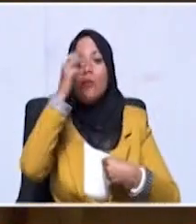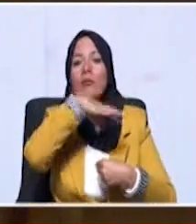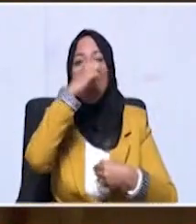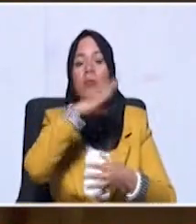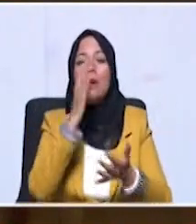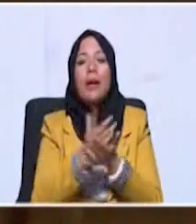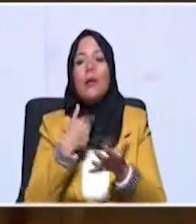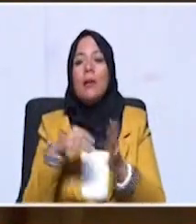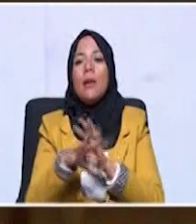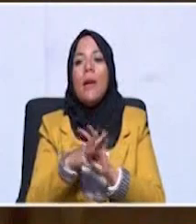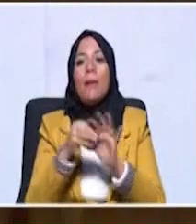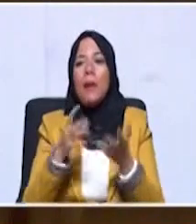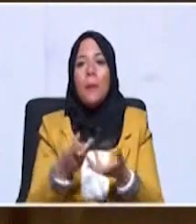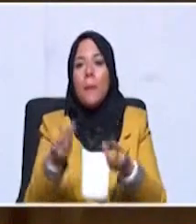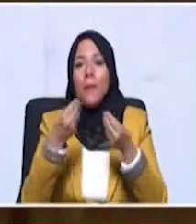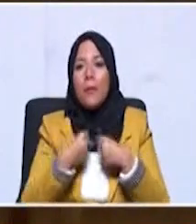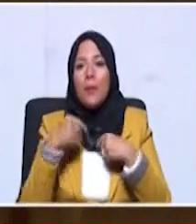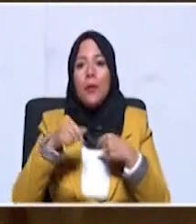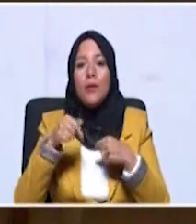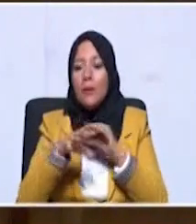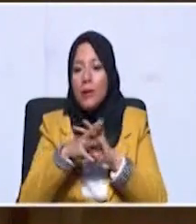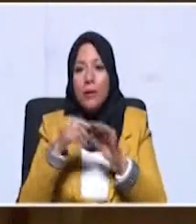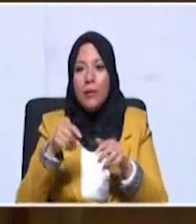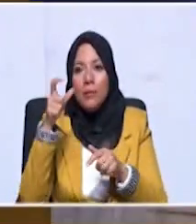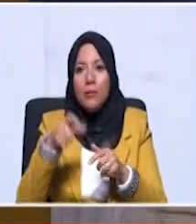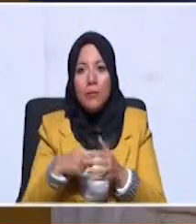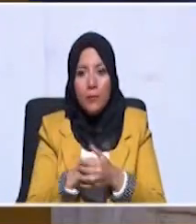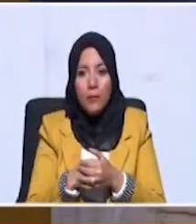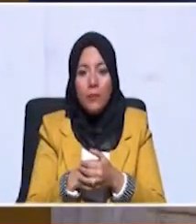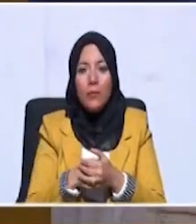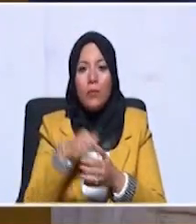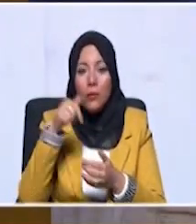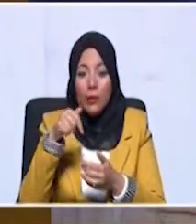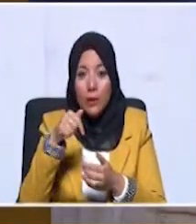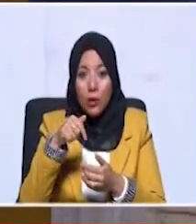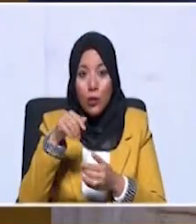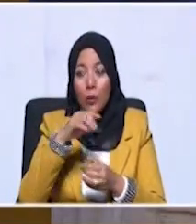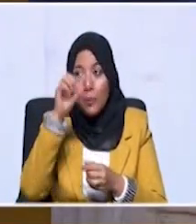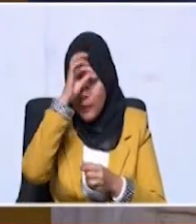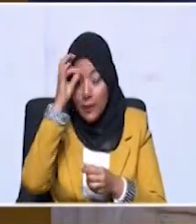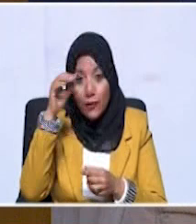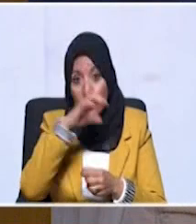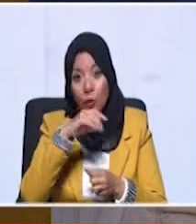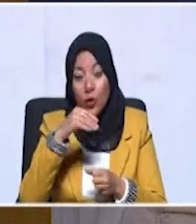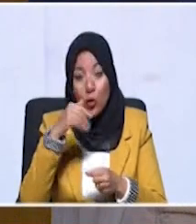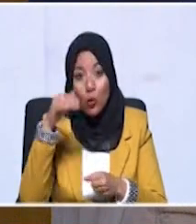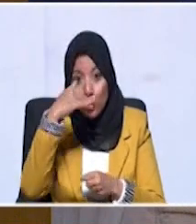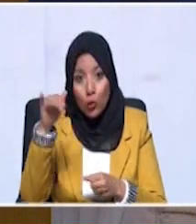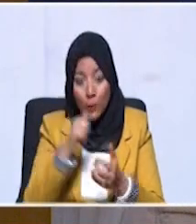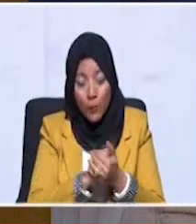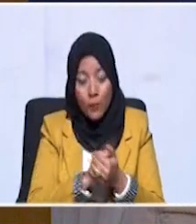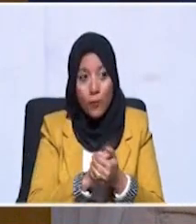فضلها وماذا يدور في هذه الليلة المباركة؟ هذه الليلة من